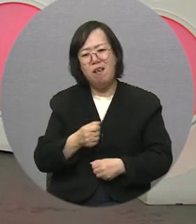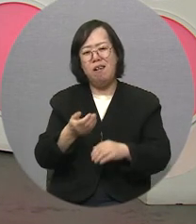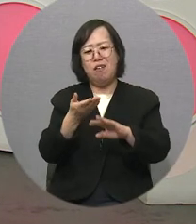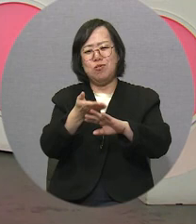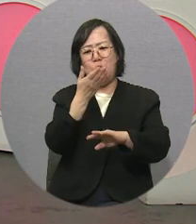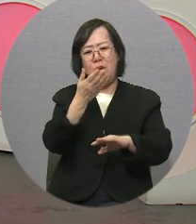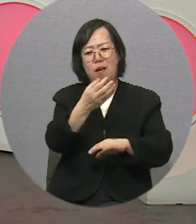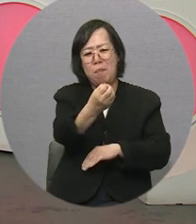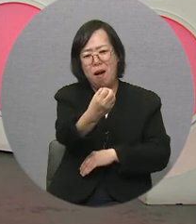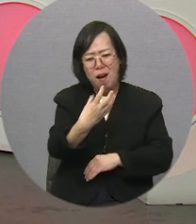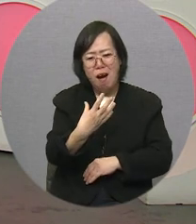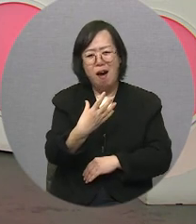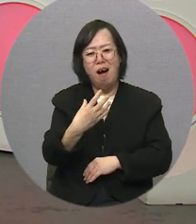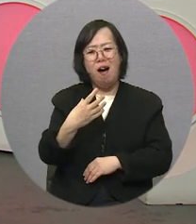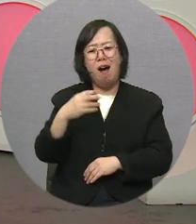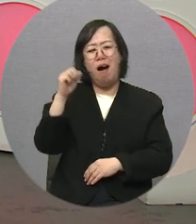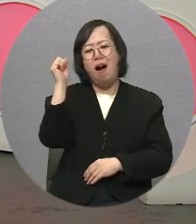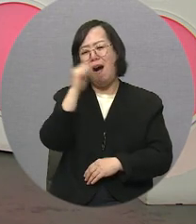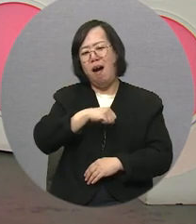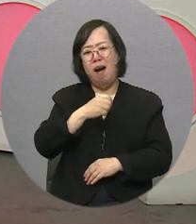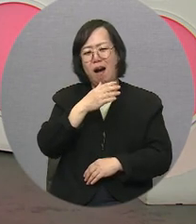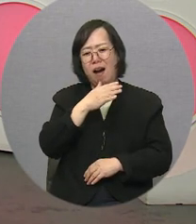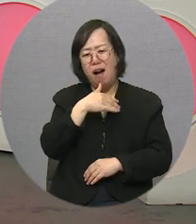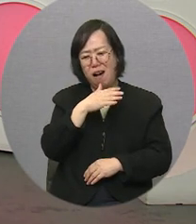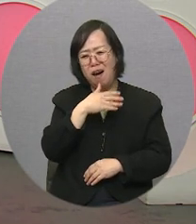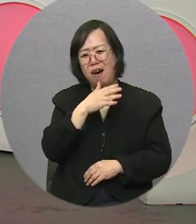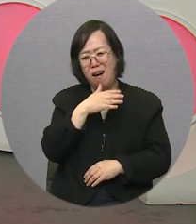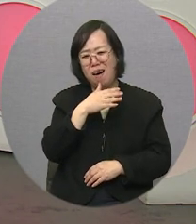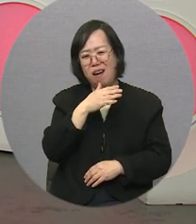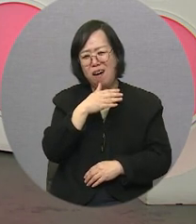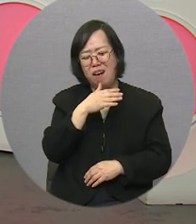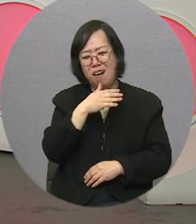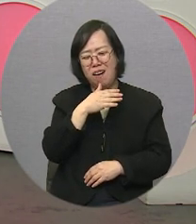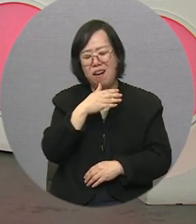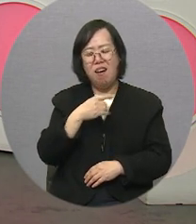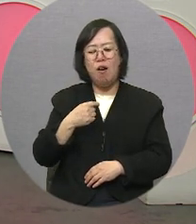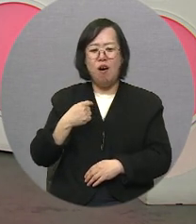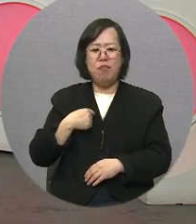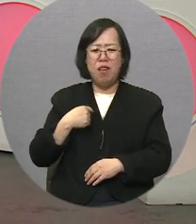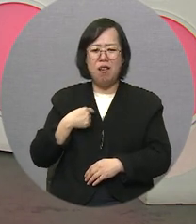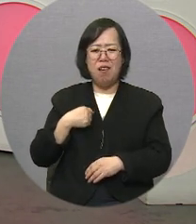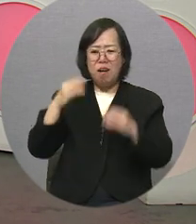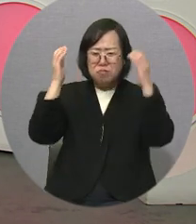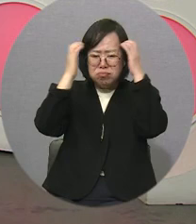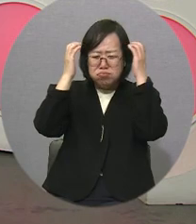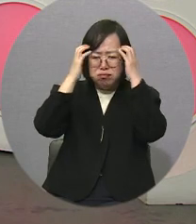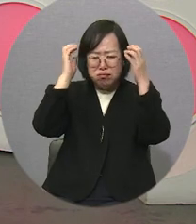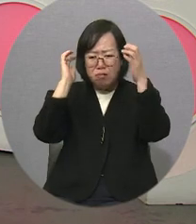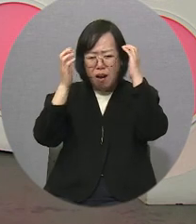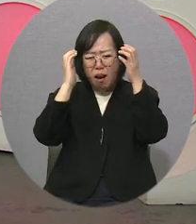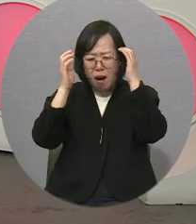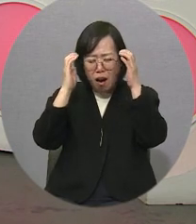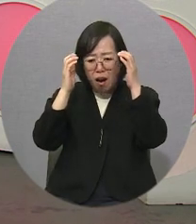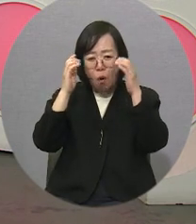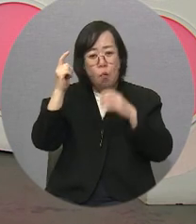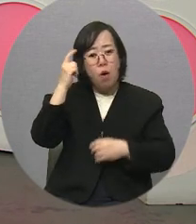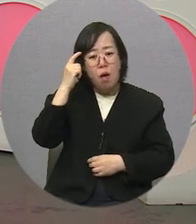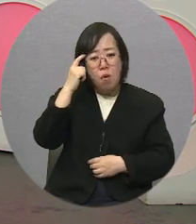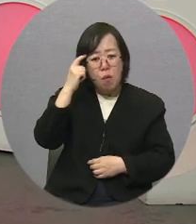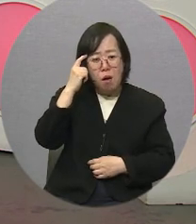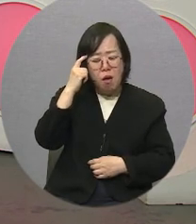알았노라고 그 기억을 되살려 드렸습니다. 지금의 혼란은요, 서로를 받아들이기 위해